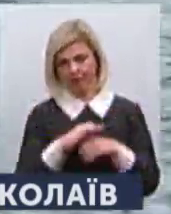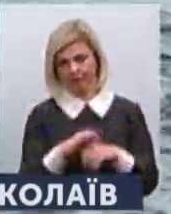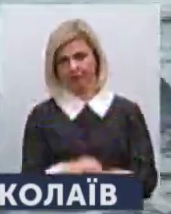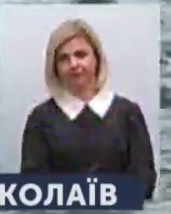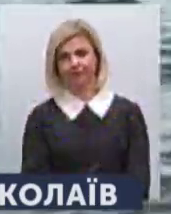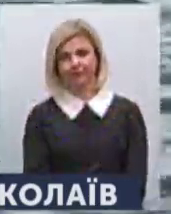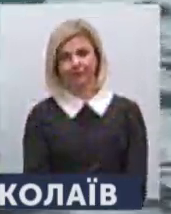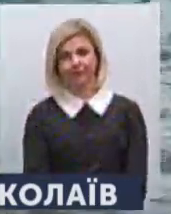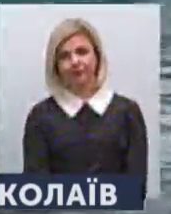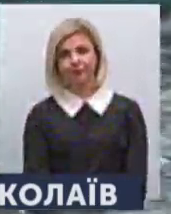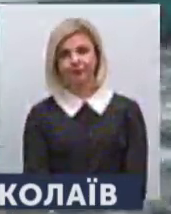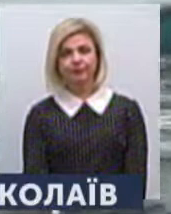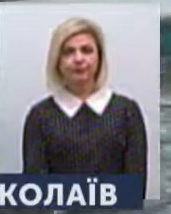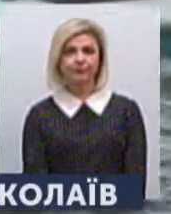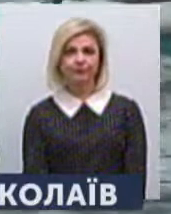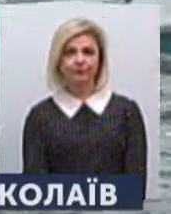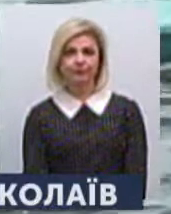Гурова, телевізійні новини Миколаївщини.